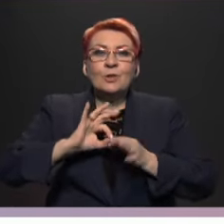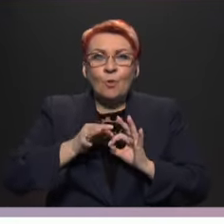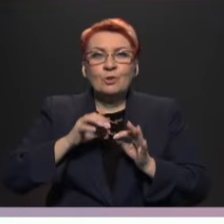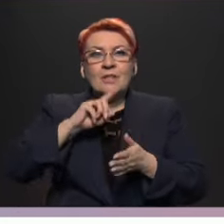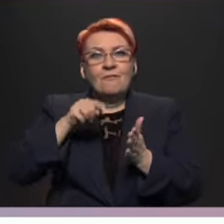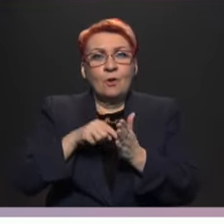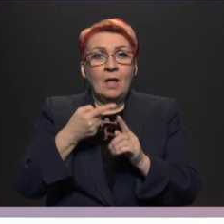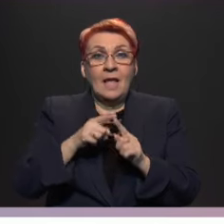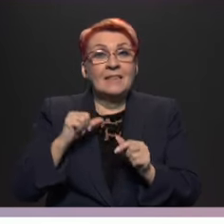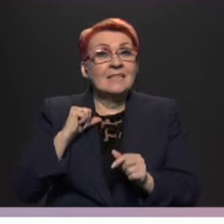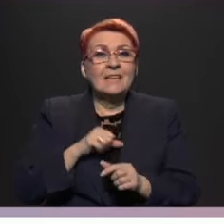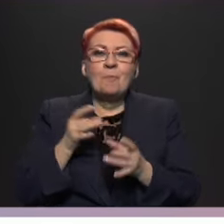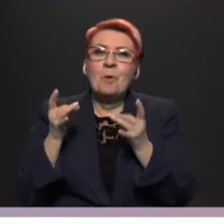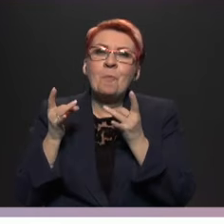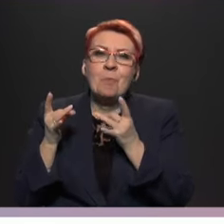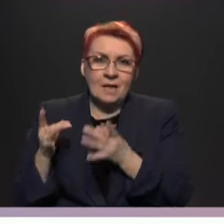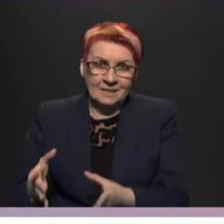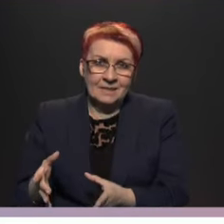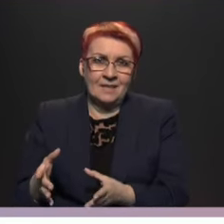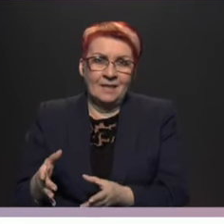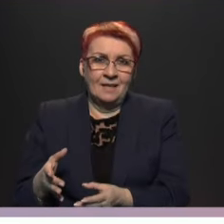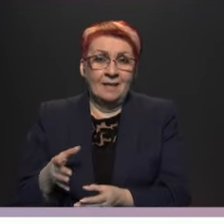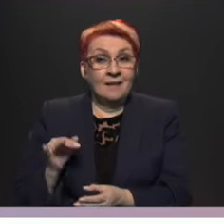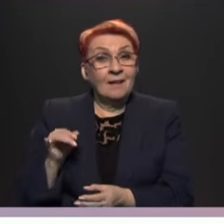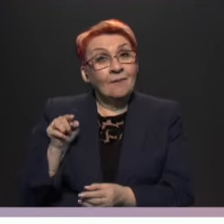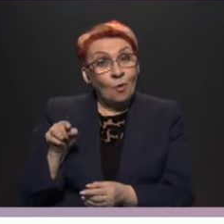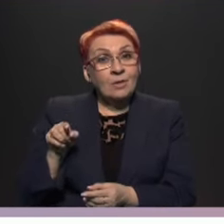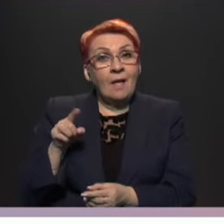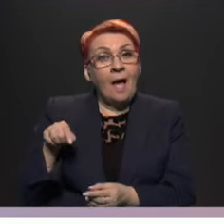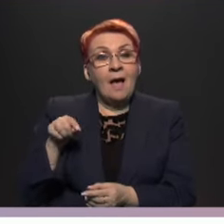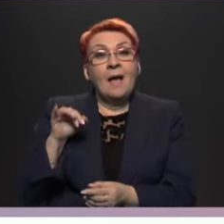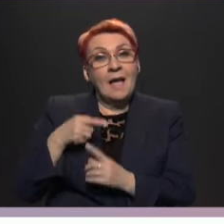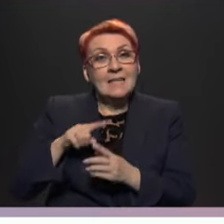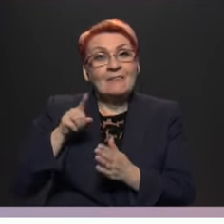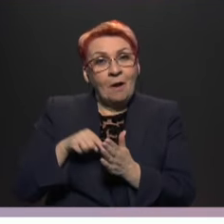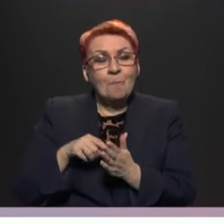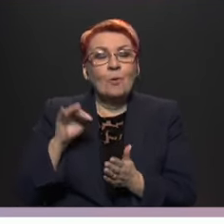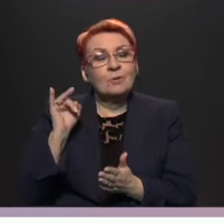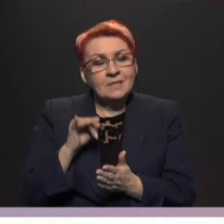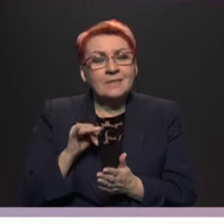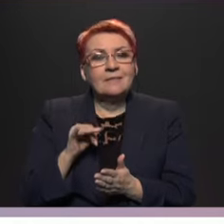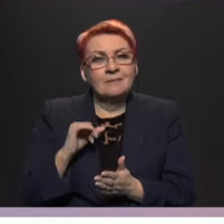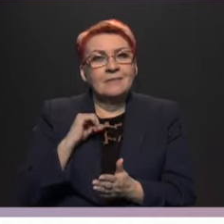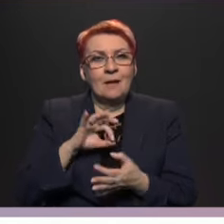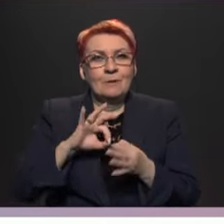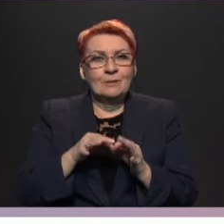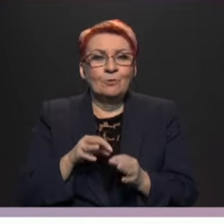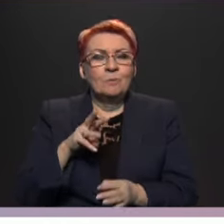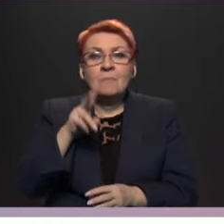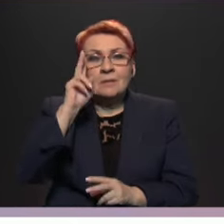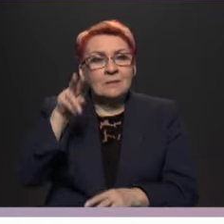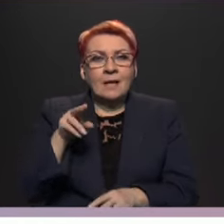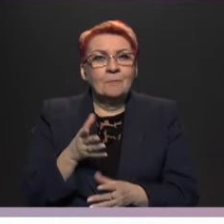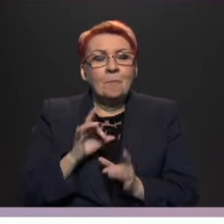это самые простые вопросы, очевидные, как бы, да, очевидные вещи, почему-то мы не знаем причину